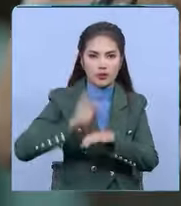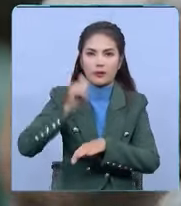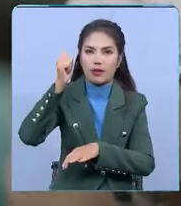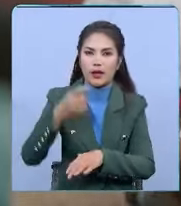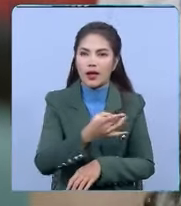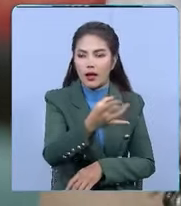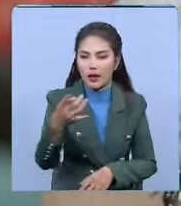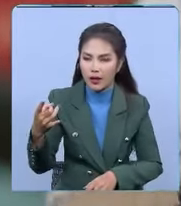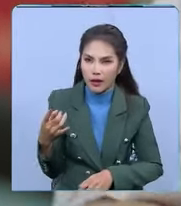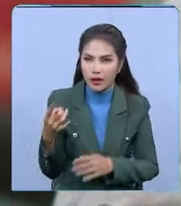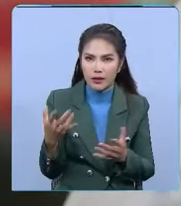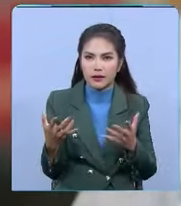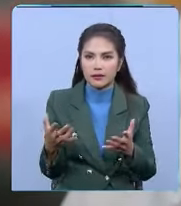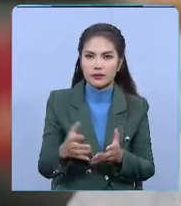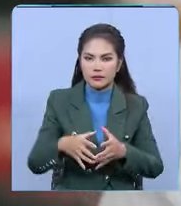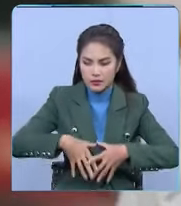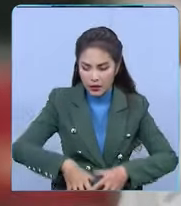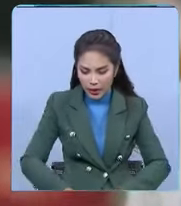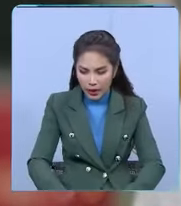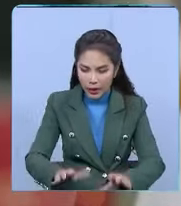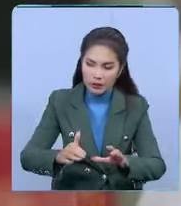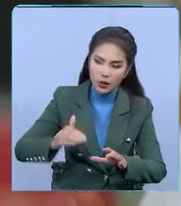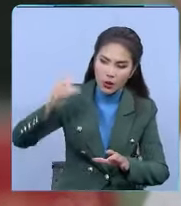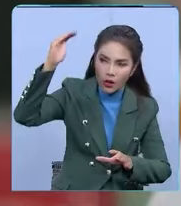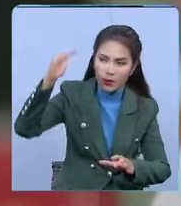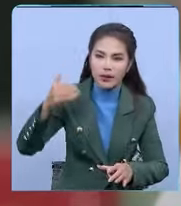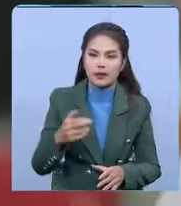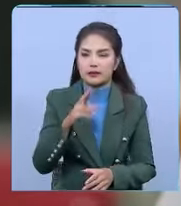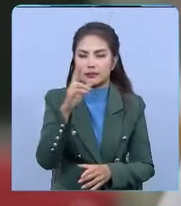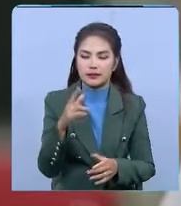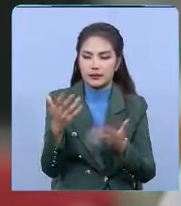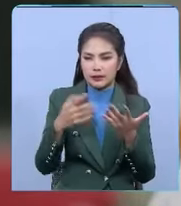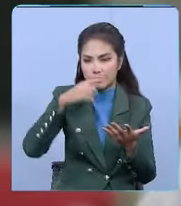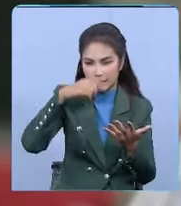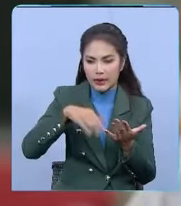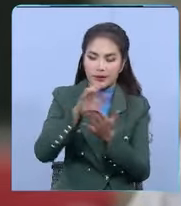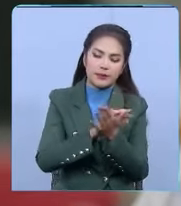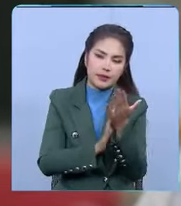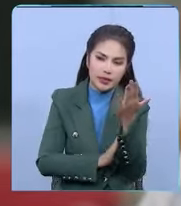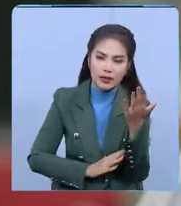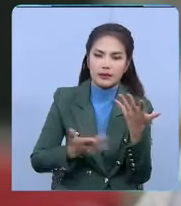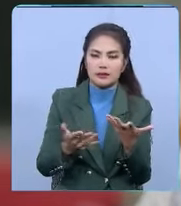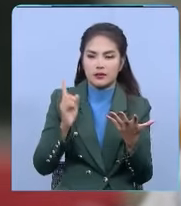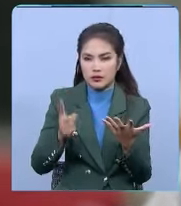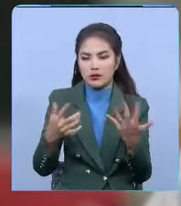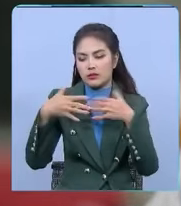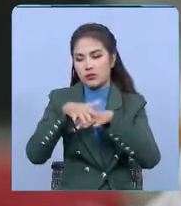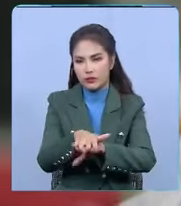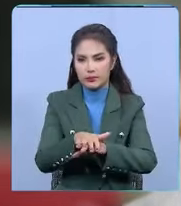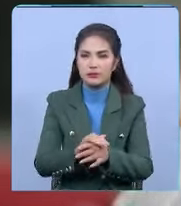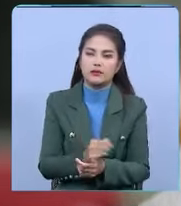ความเกิดมาเพื่อรับใช้แผ่นดินไทย ครับ เพราะฉะนั้นจะต้องร่วมมือกันจะต้องทำ